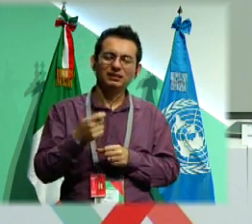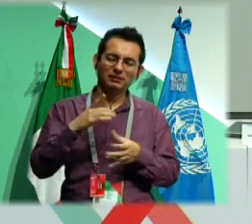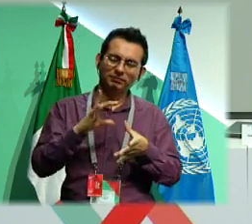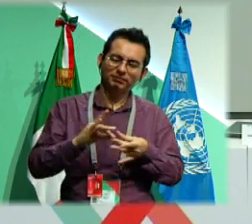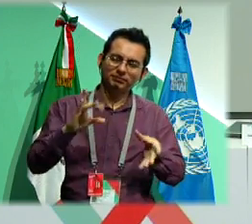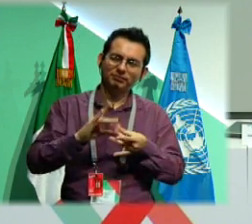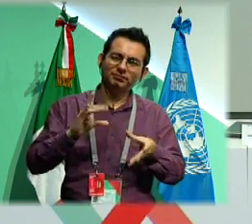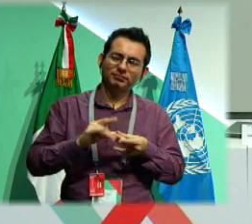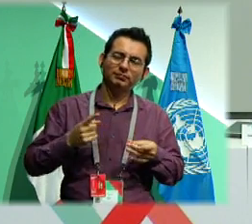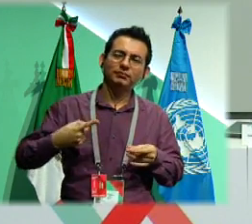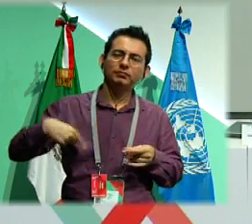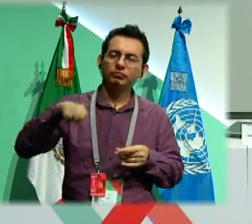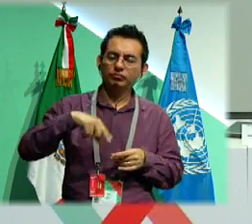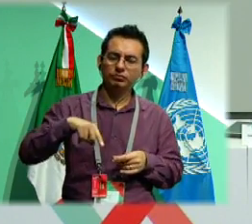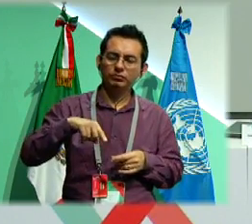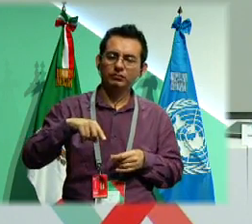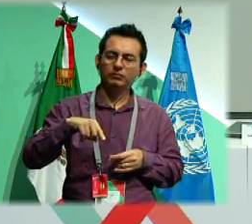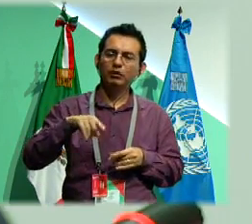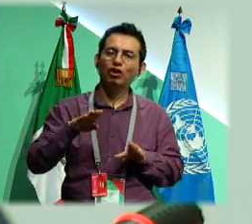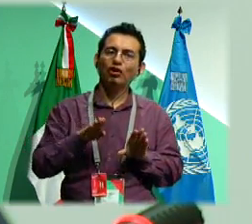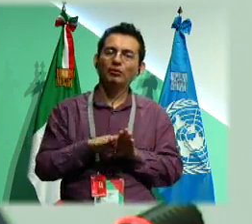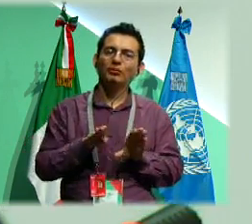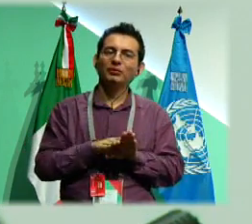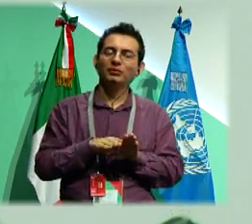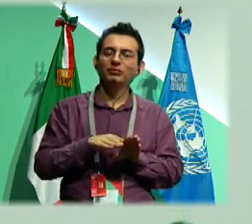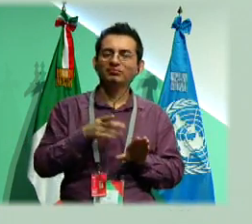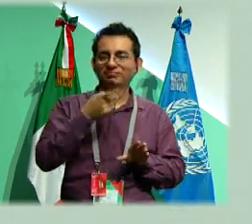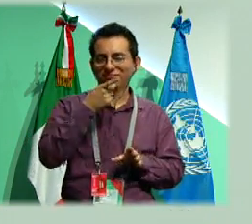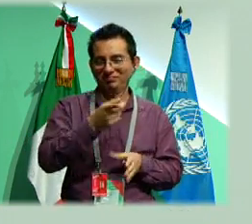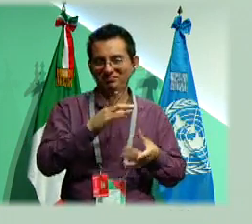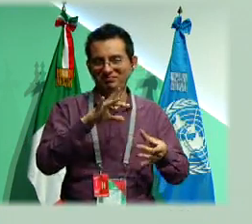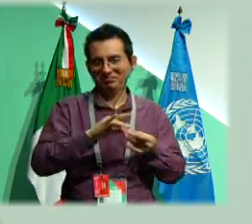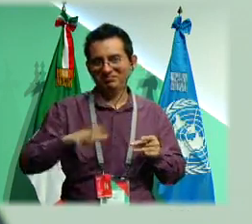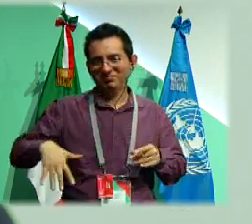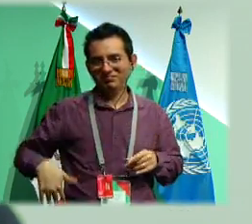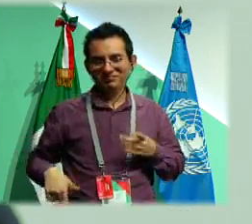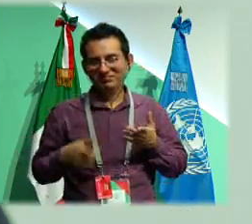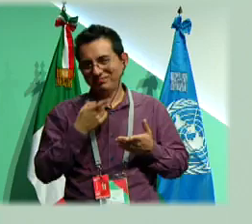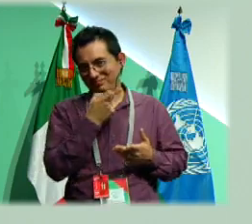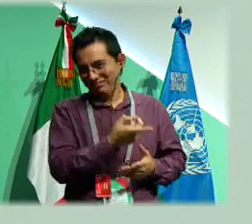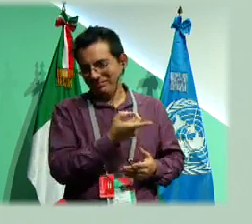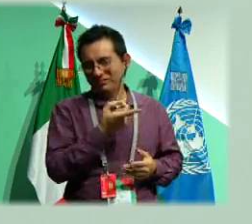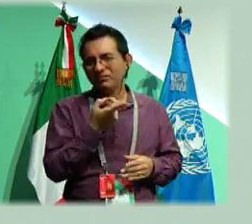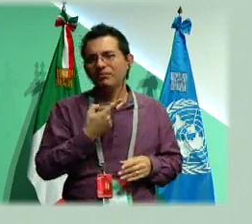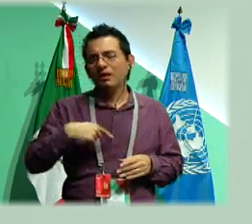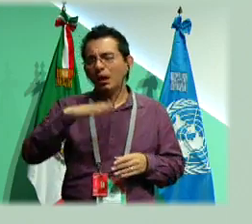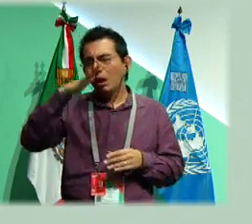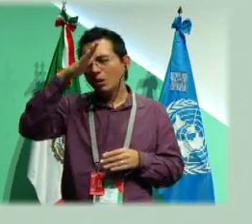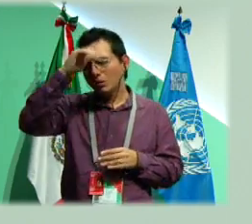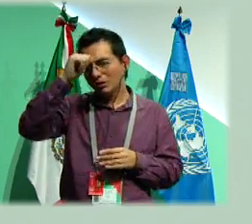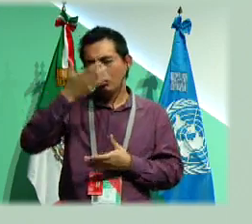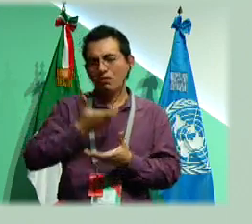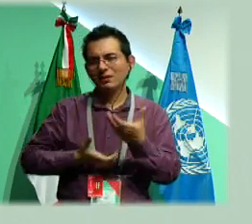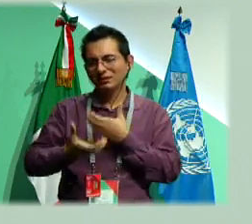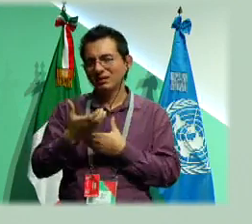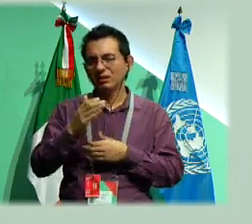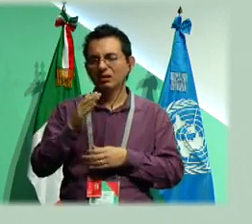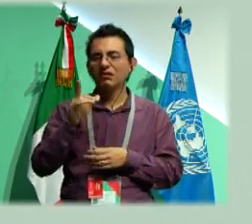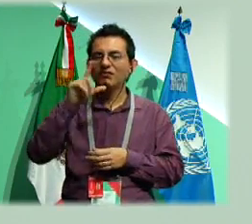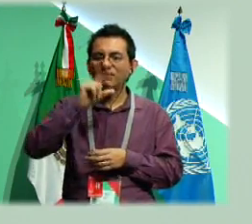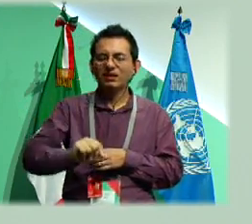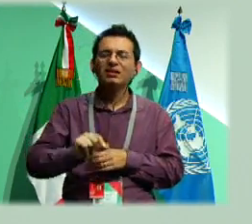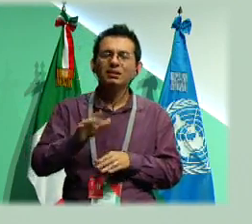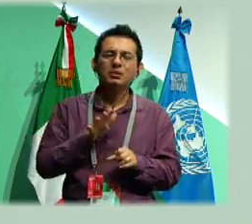ceux qui ont parlé des échecs des accords commerciaux. Je viens d'un pays où la base de